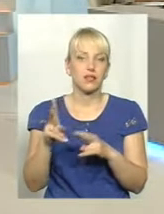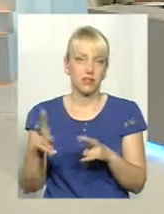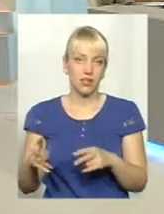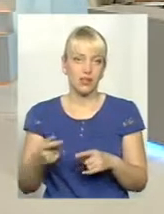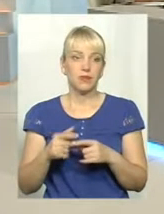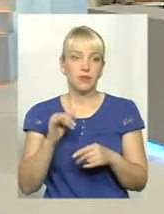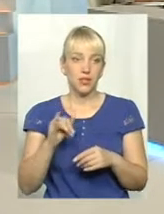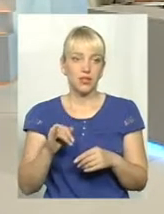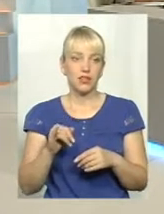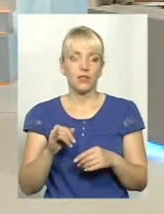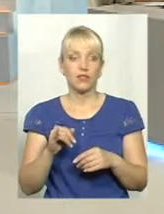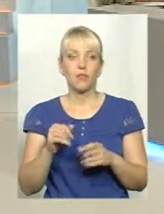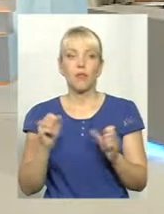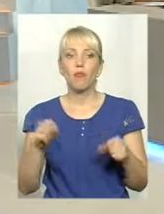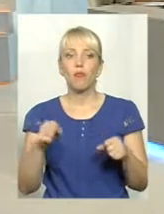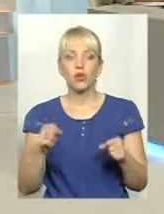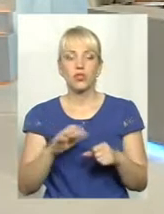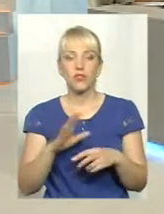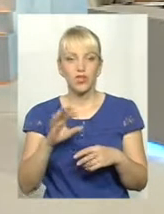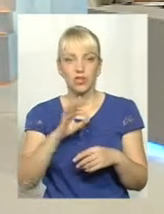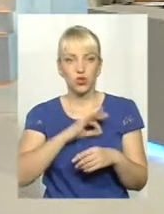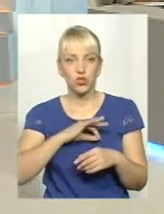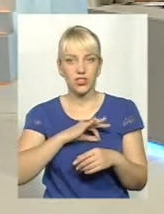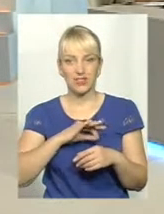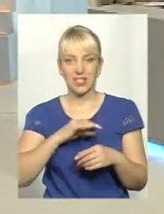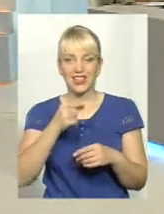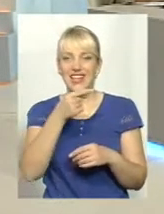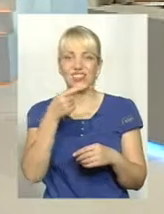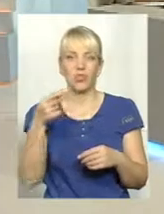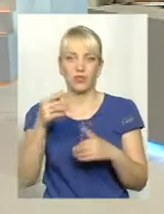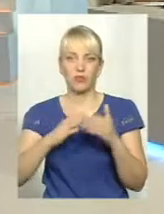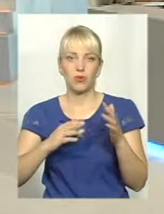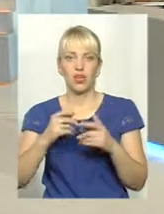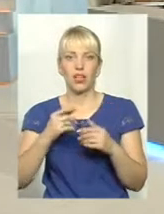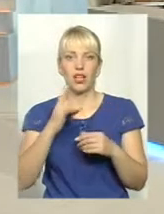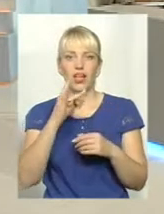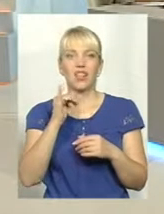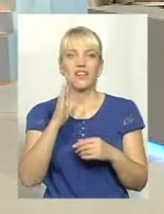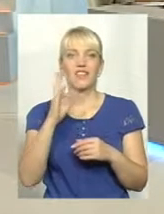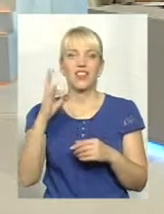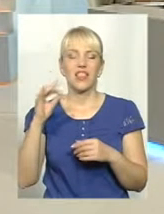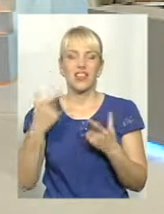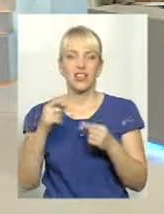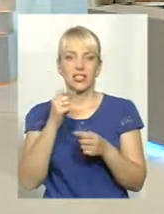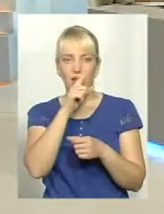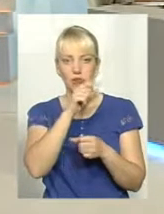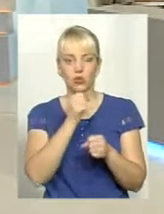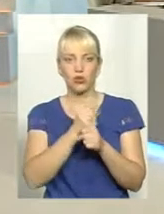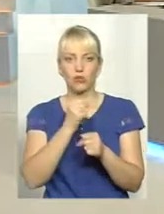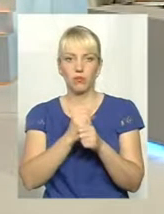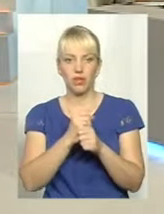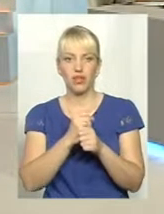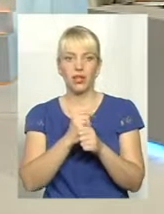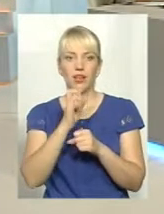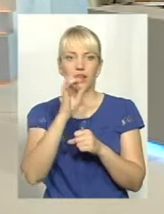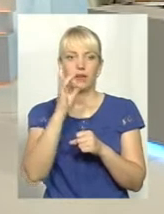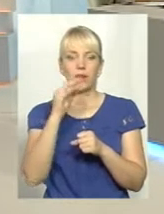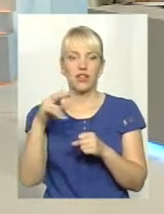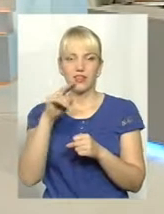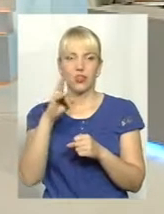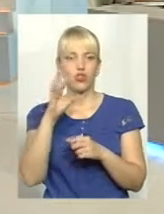успішний, наскільки є, з якими вони проблемами зіткнулися. Тобто ми не є першими, але в цьому плані нам трохи пощастило, тому що ми можемо подивитися, з чим стикнулись